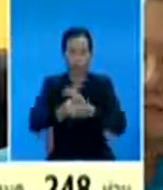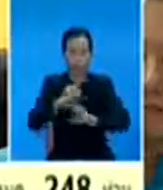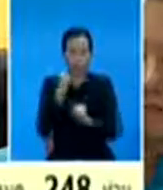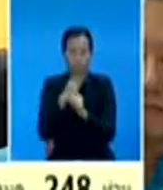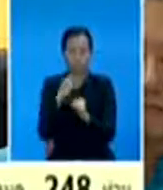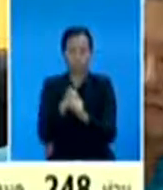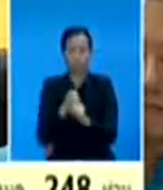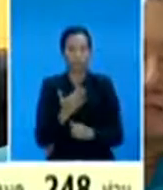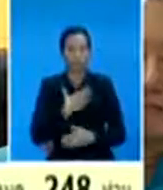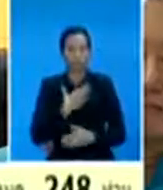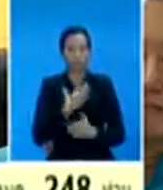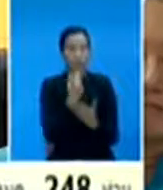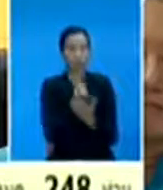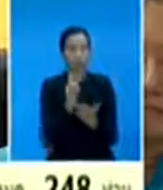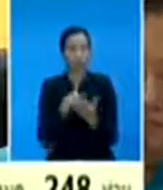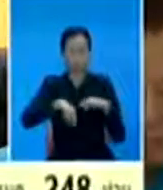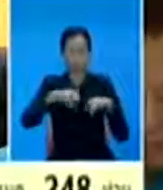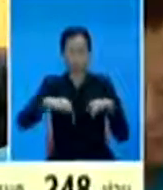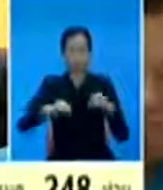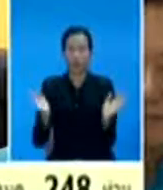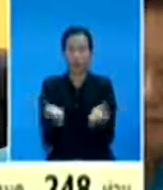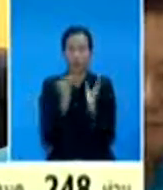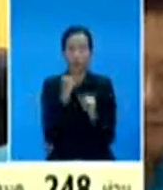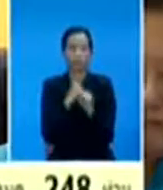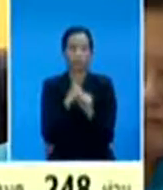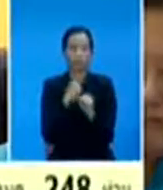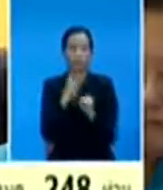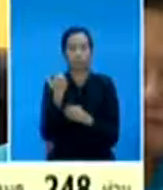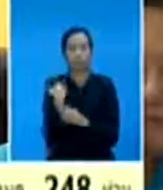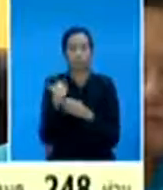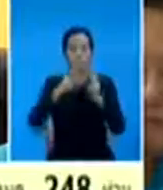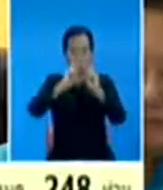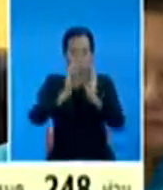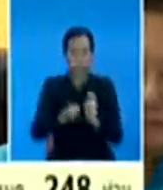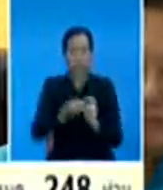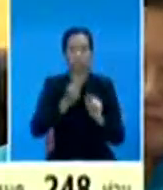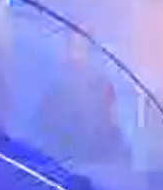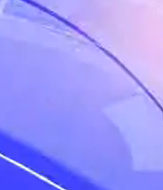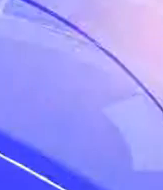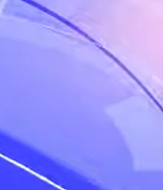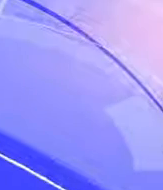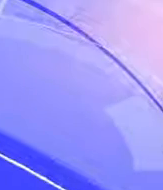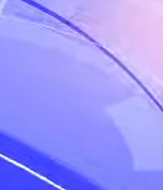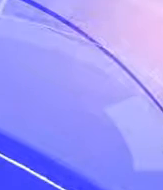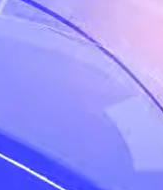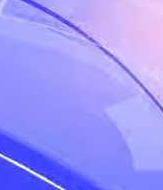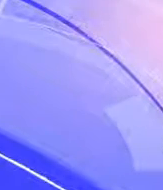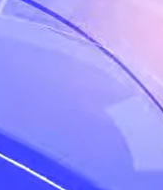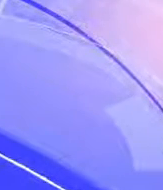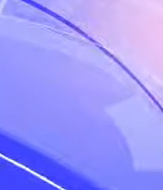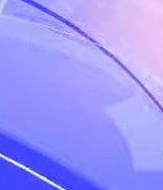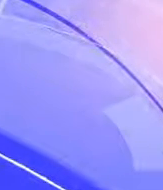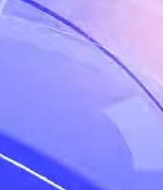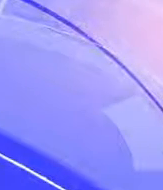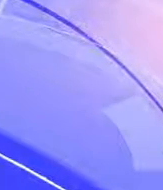ยความเป็นเท็จพัชรินทร์ รัตนชัยผู้สื่อข่าว INN รายงานจากรัฐสภาค่ะ ขอบคุณคุณพัชรินทร์